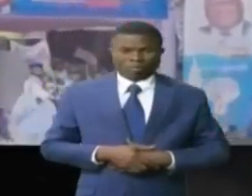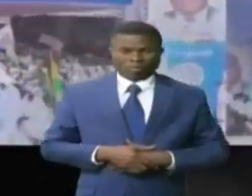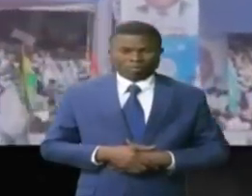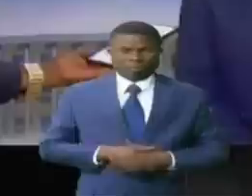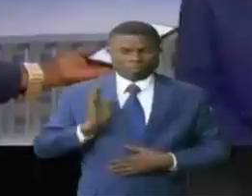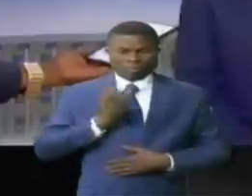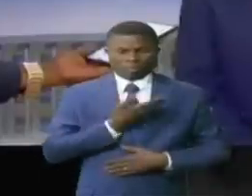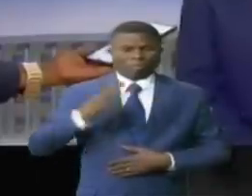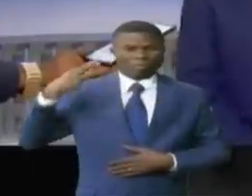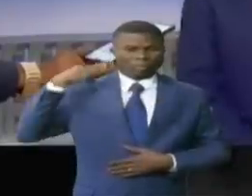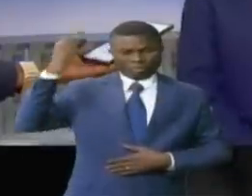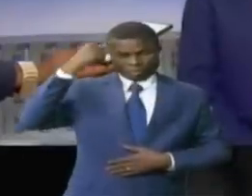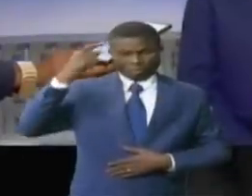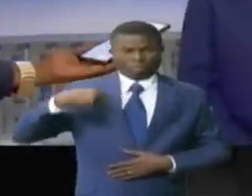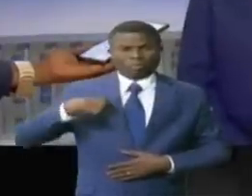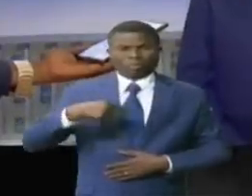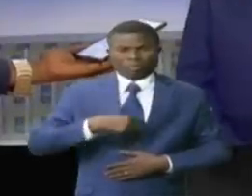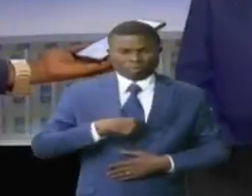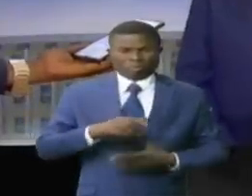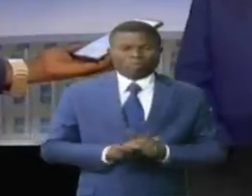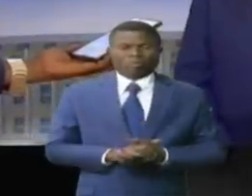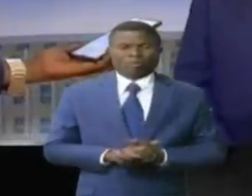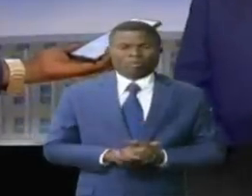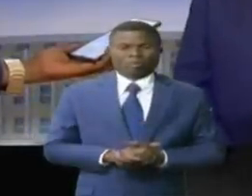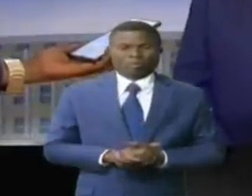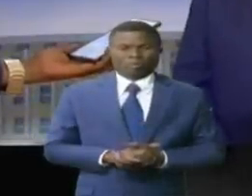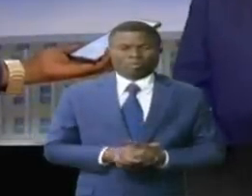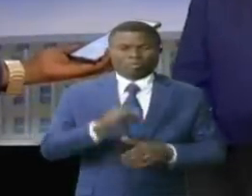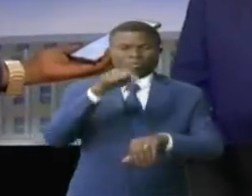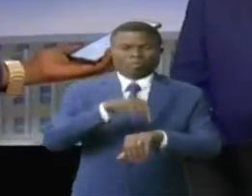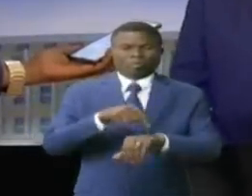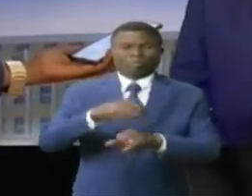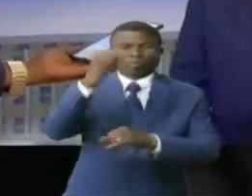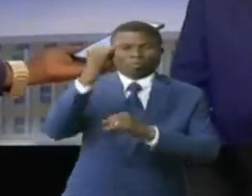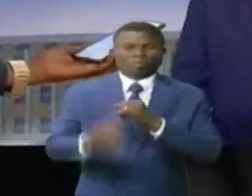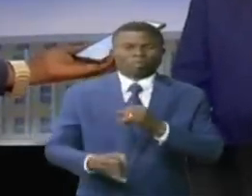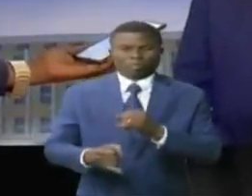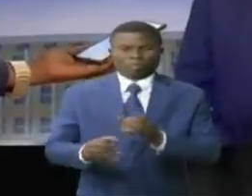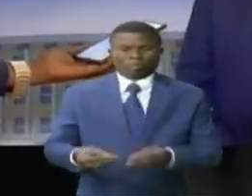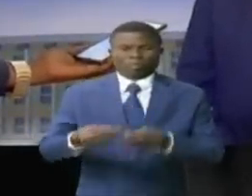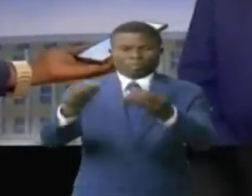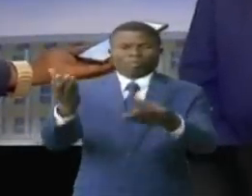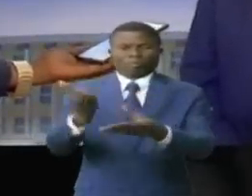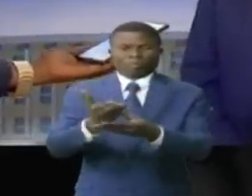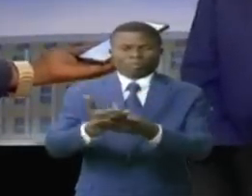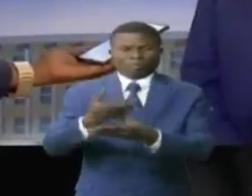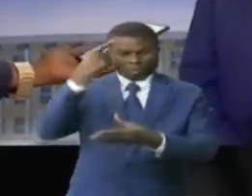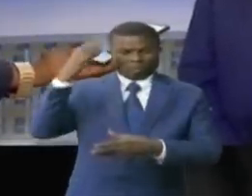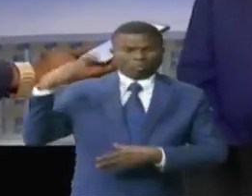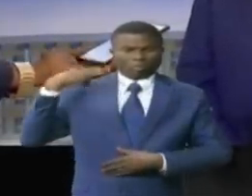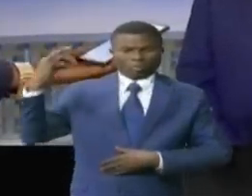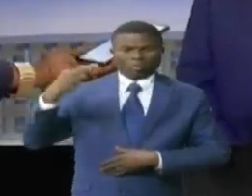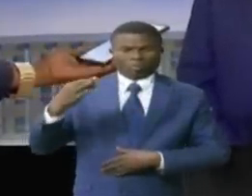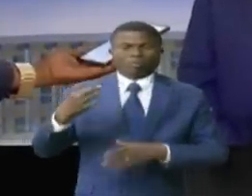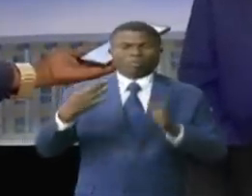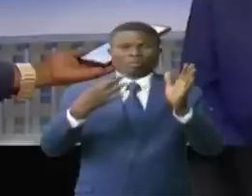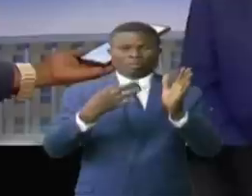notre candidat. Et la date limite de dépôt des candidatures, c'est le 8.